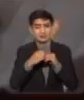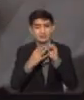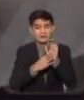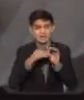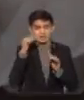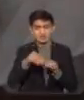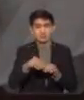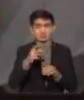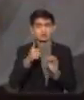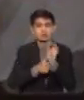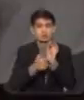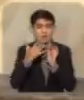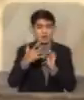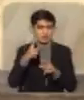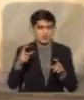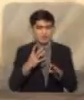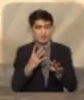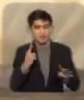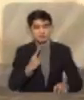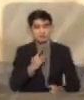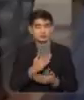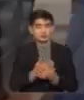19605 адам үй кезегін күтіп отыр.